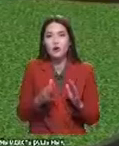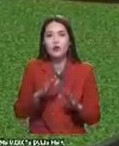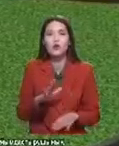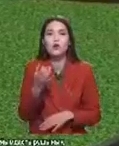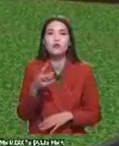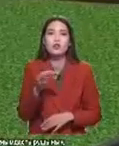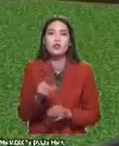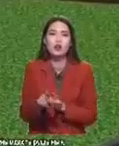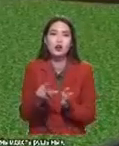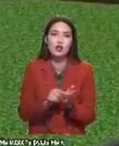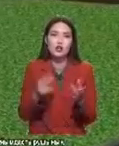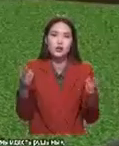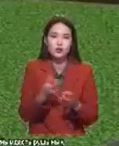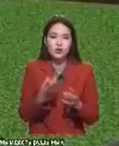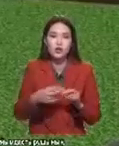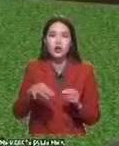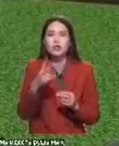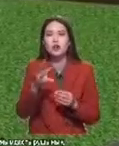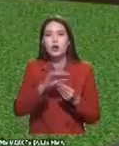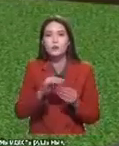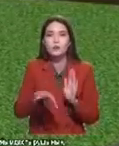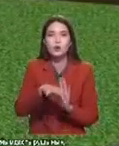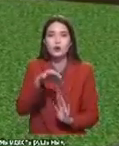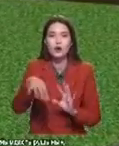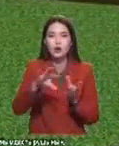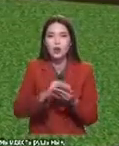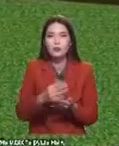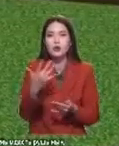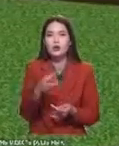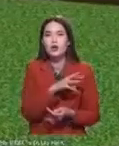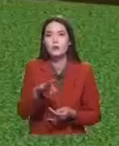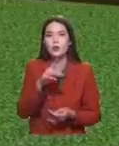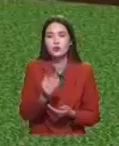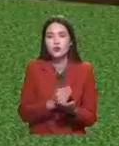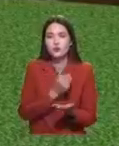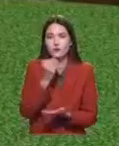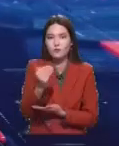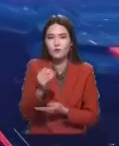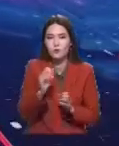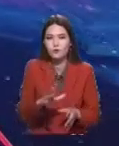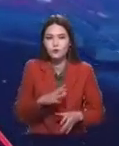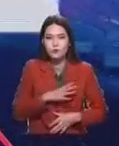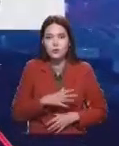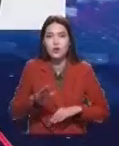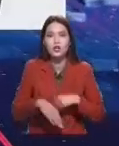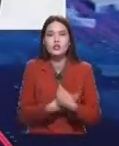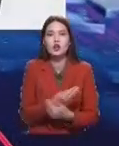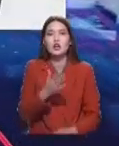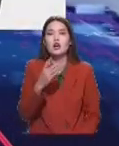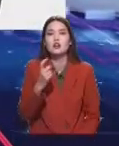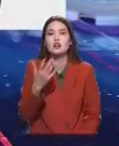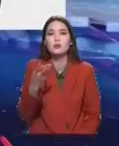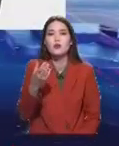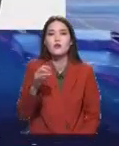қосымшасын жүктеп алыңыз. 5 матчтың нәтижелерін таңдаңыз, сонда 5 миллион теңге сіздікі болуы мүмкін. Экранда X5